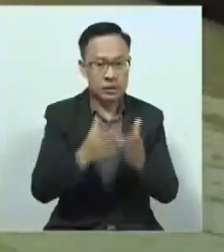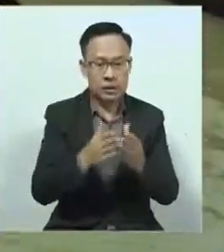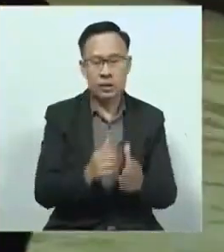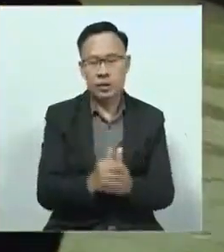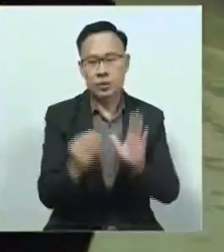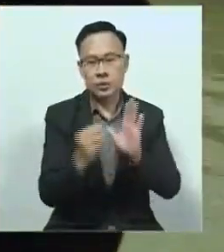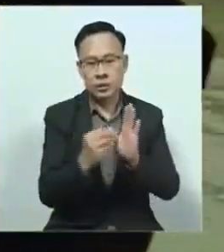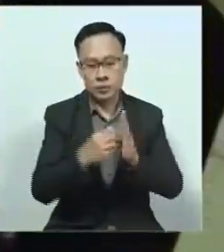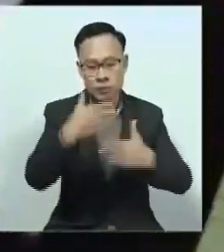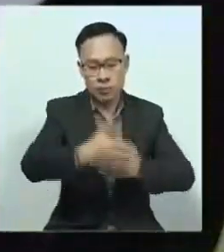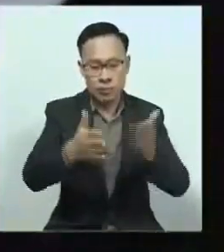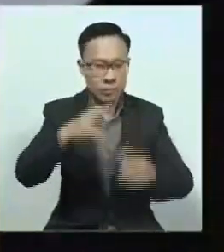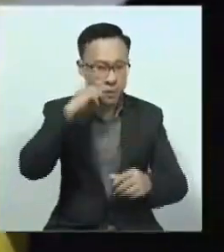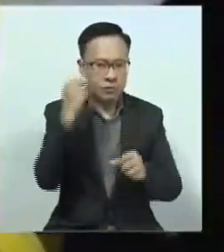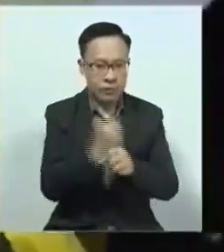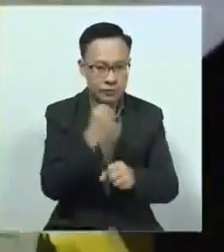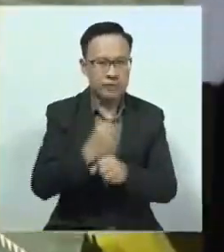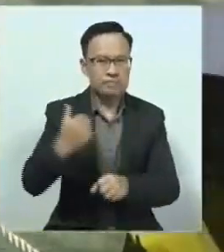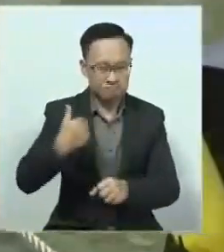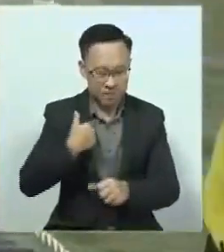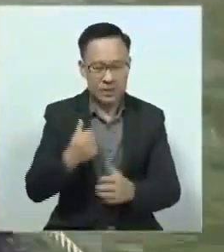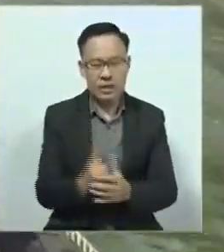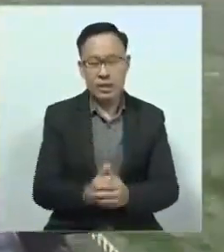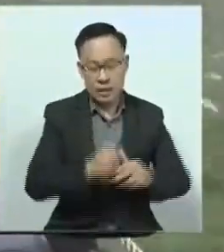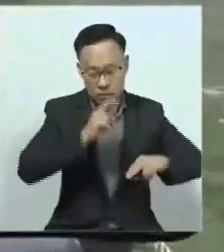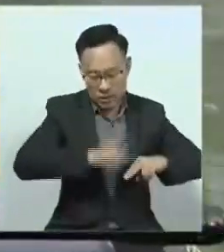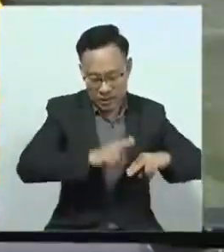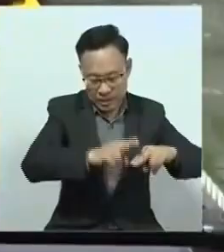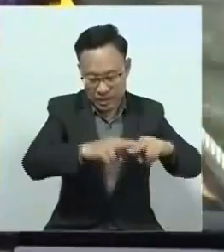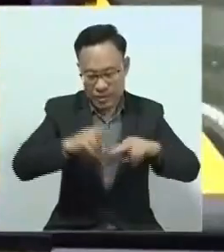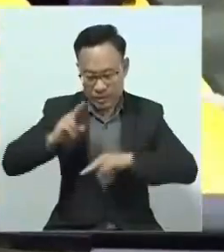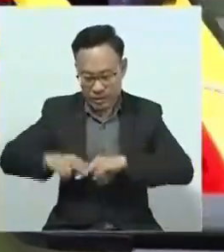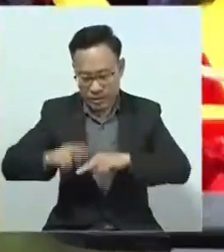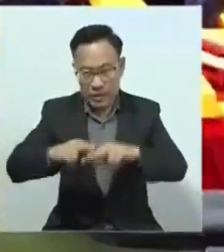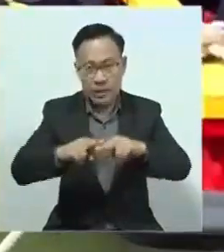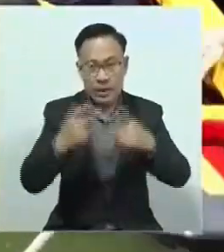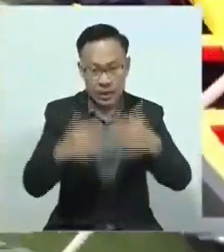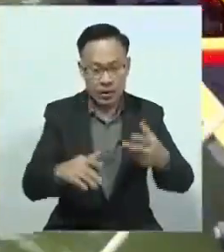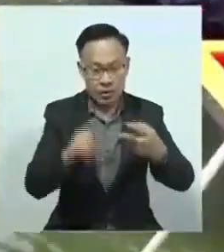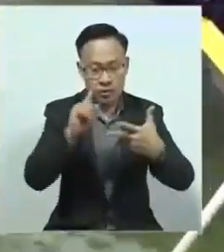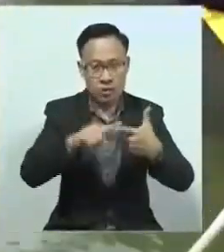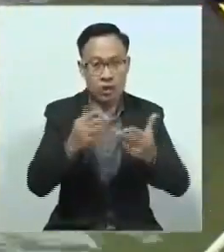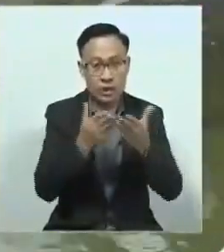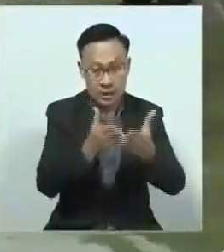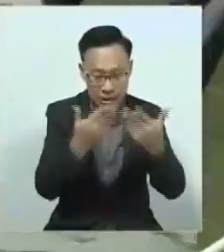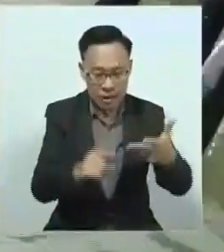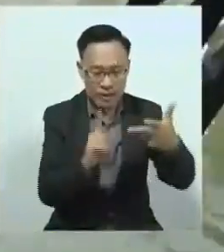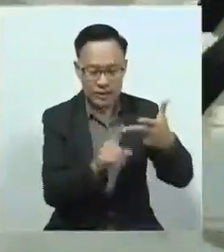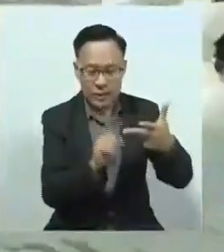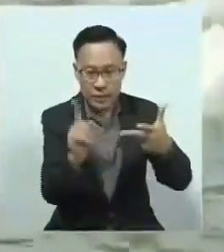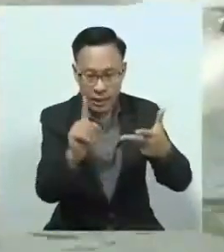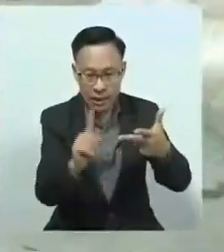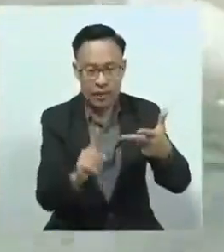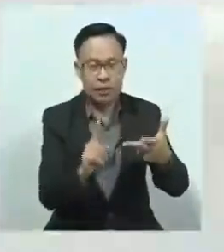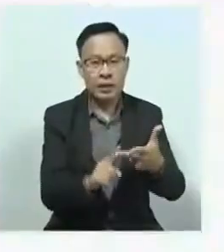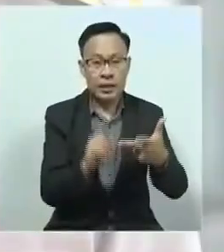ทม. ครับฝึกซ้อมบนเขียงฝึกซ้อมลงไปในน้ำแล้วต่อไปขั้นตอน ต่อไปก็ตอนนี้ต่างคนต่างฝึก